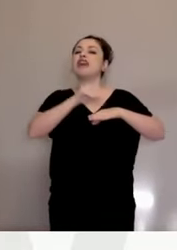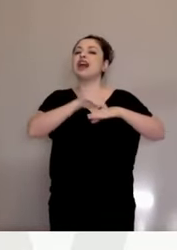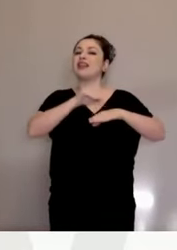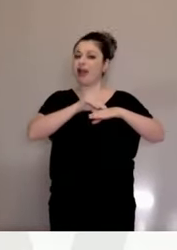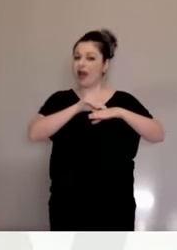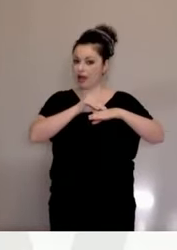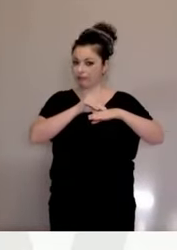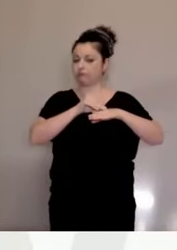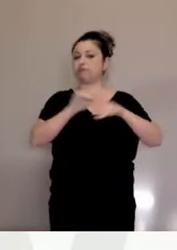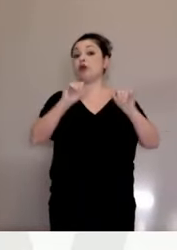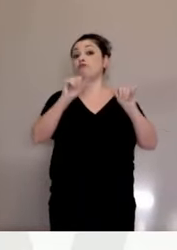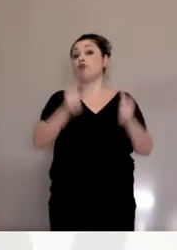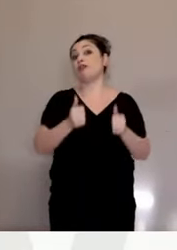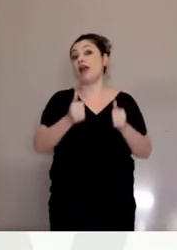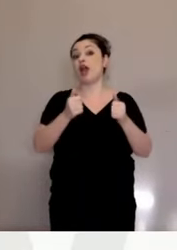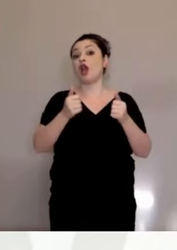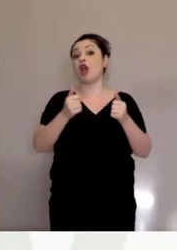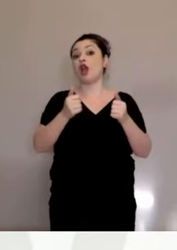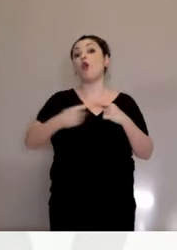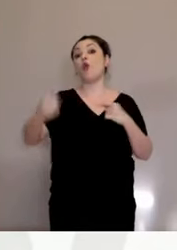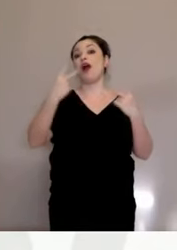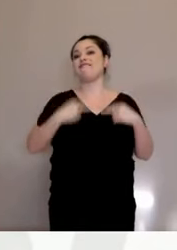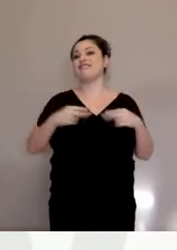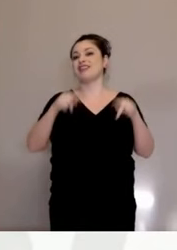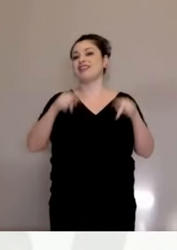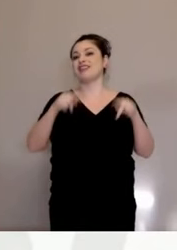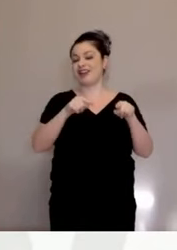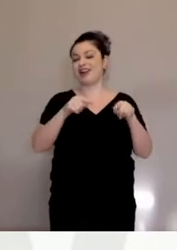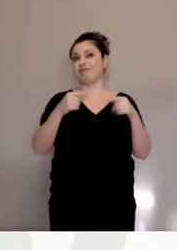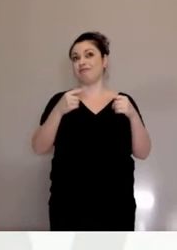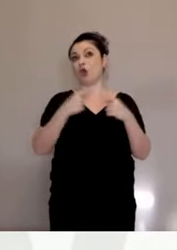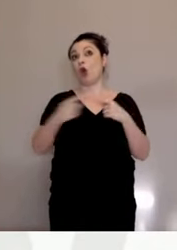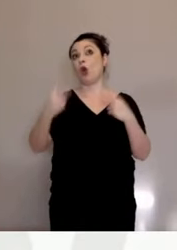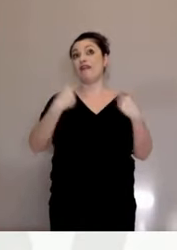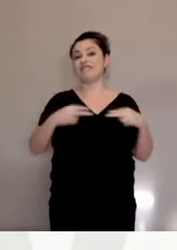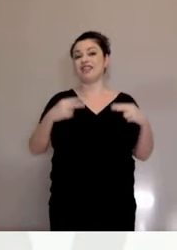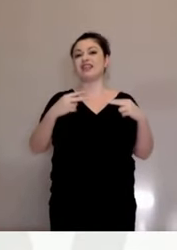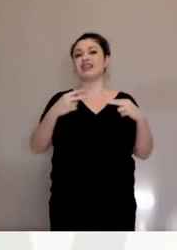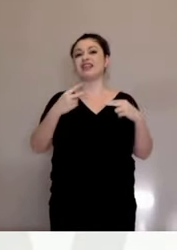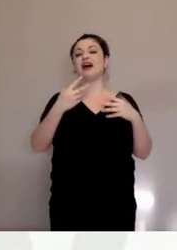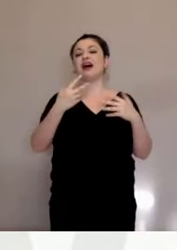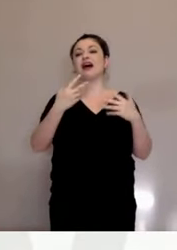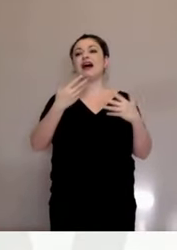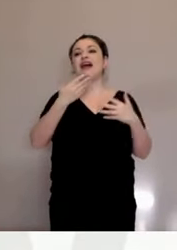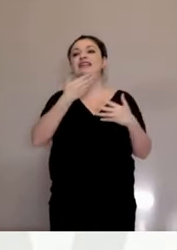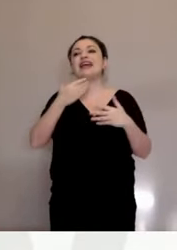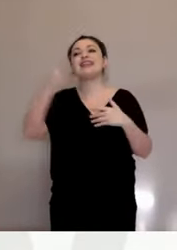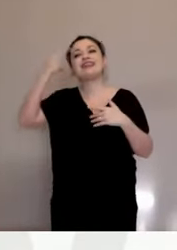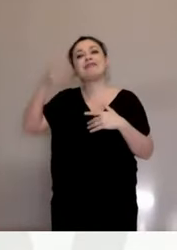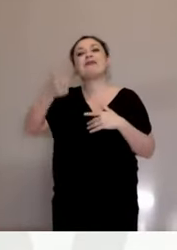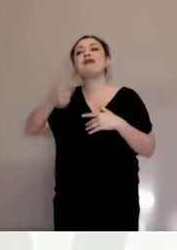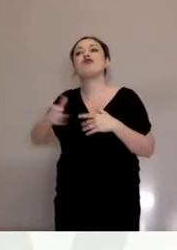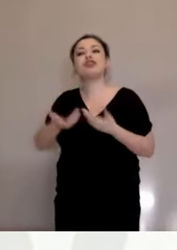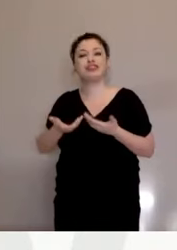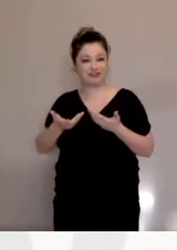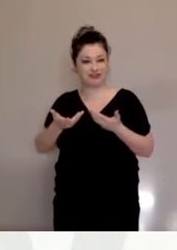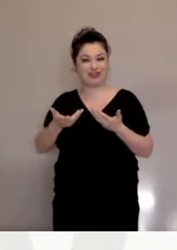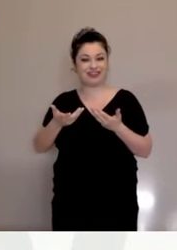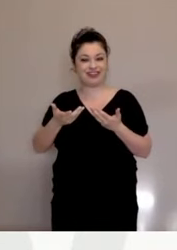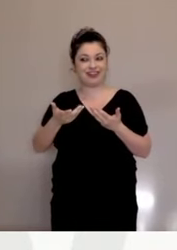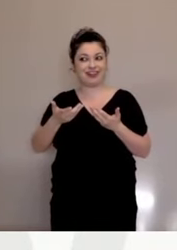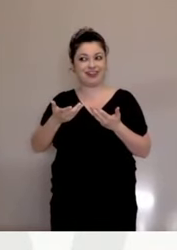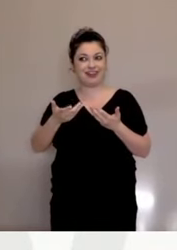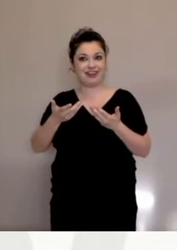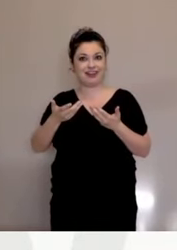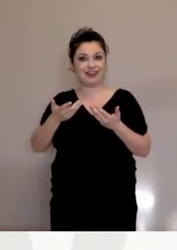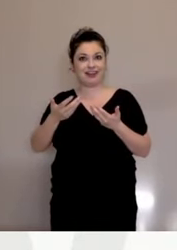vita, ancora una volta una longa vita, senza sapere perché è migliore